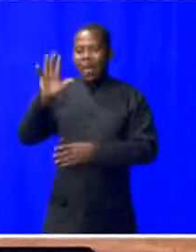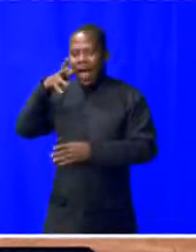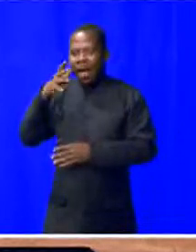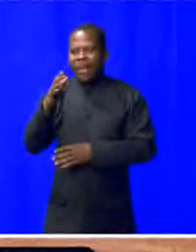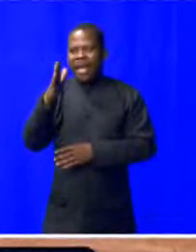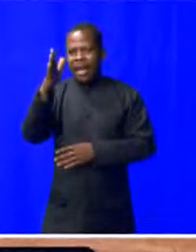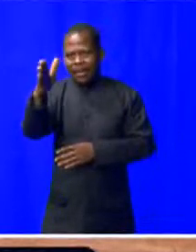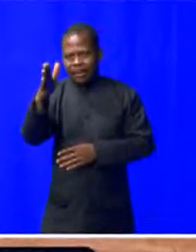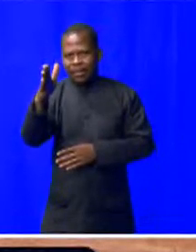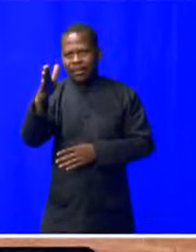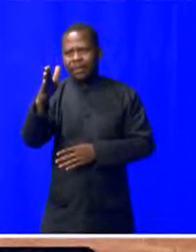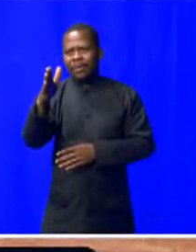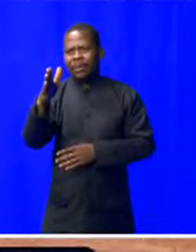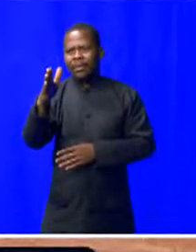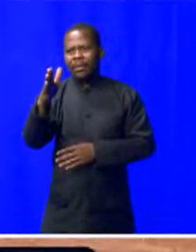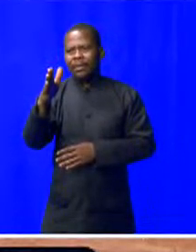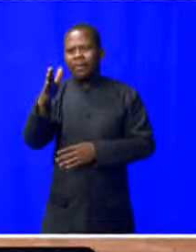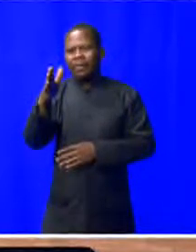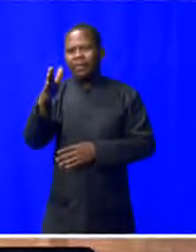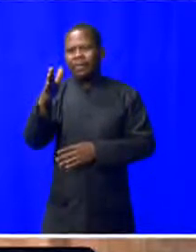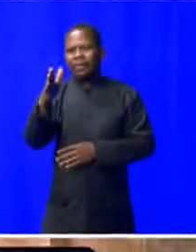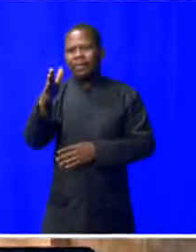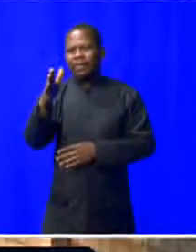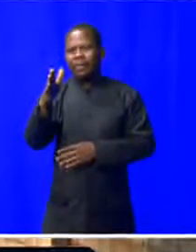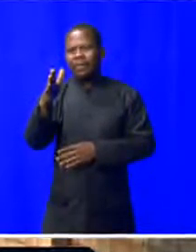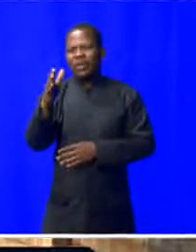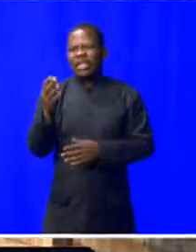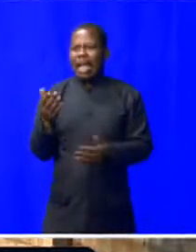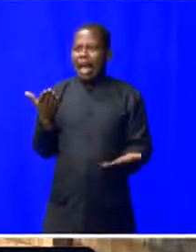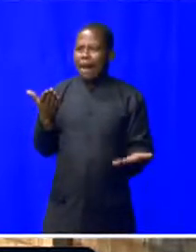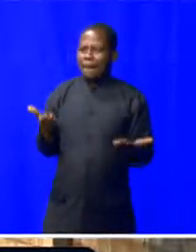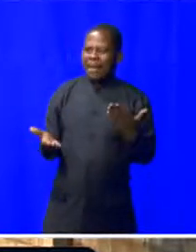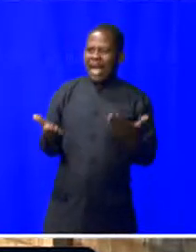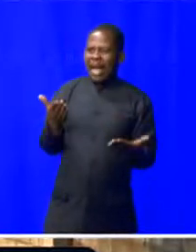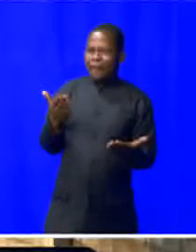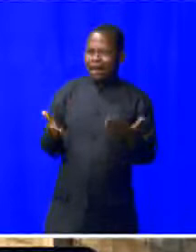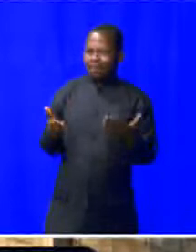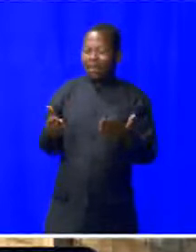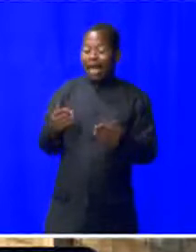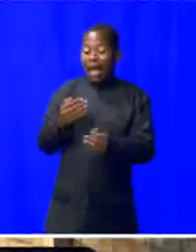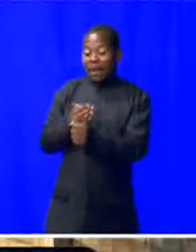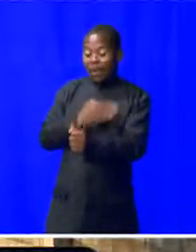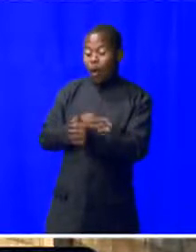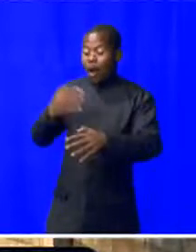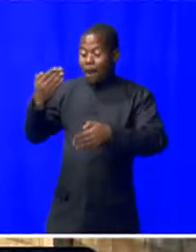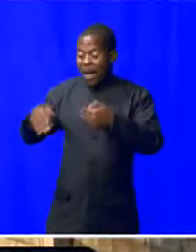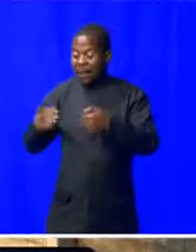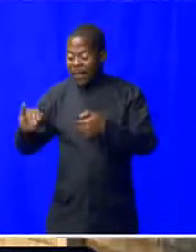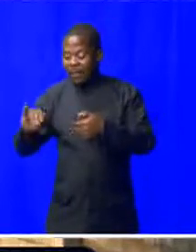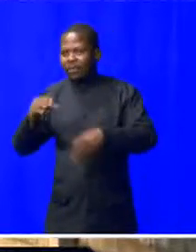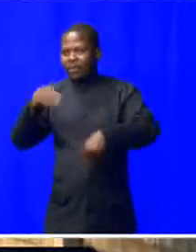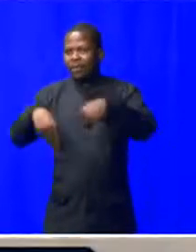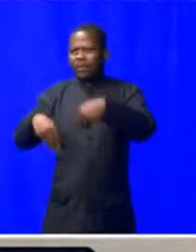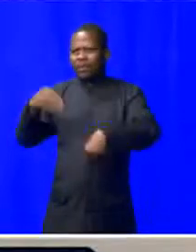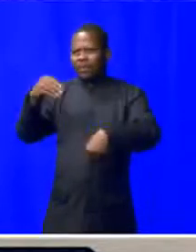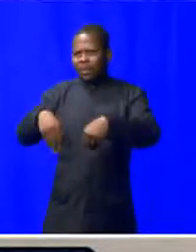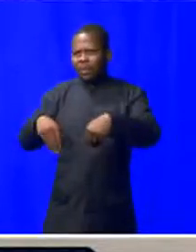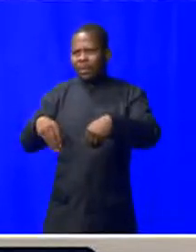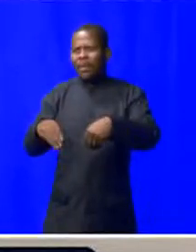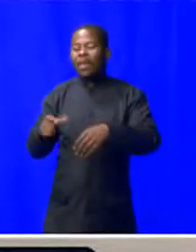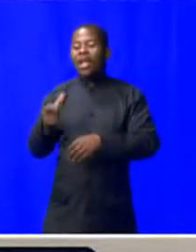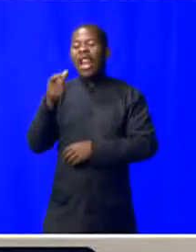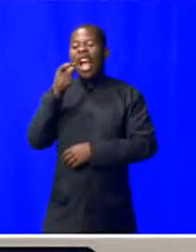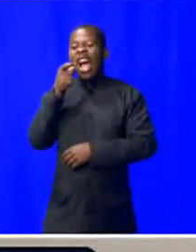emhlambanyathi nasibuka Sifiso asicabanga nje sibuka kuma primary elections sibonile kakhulu ukuthi